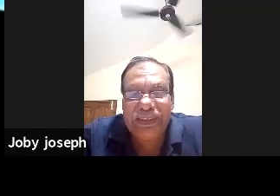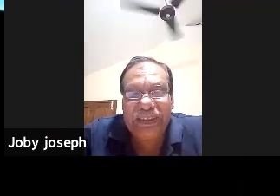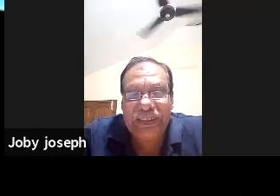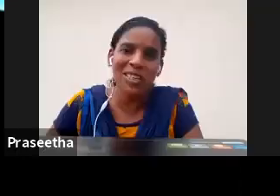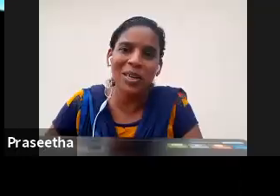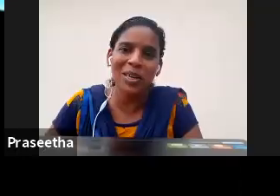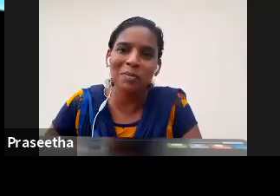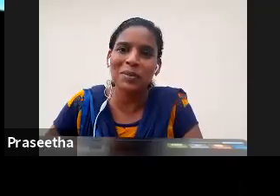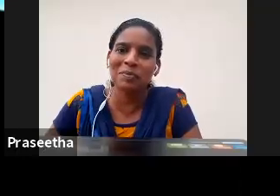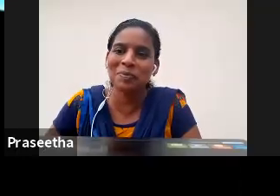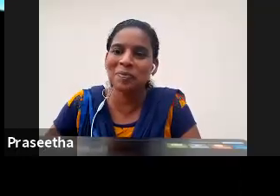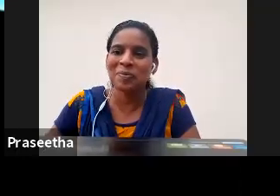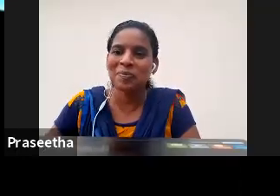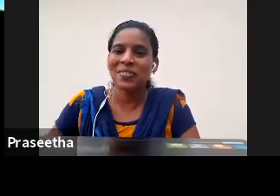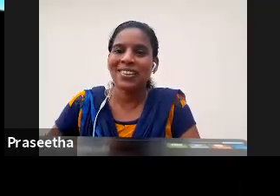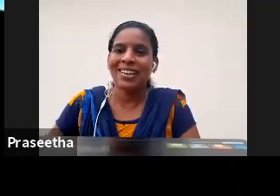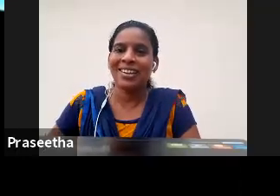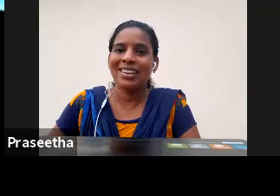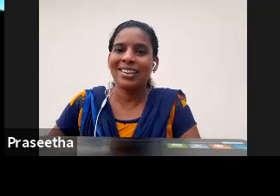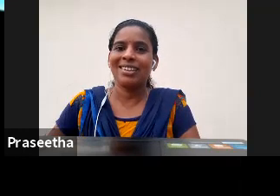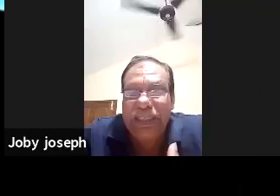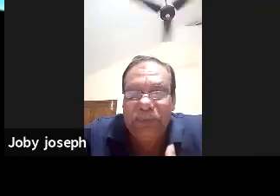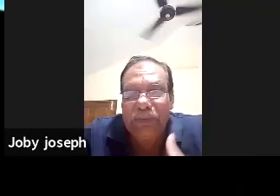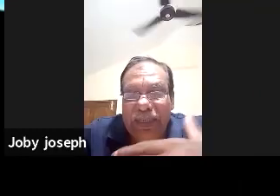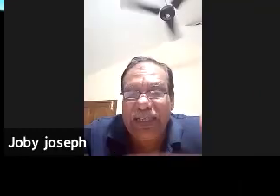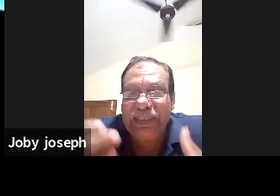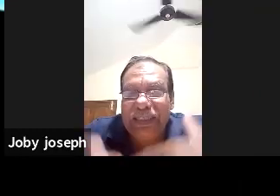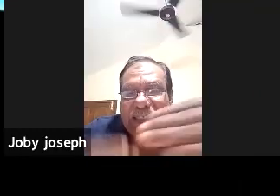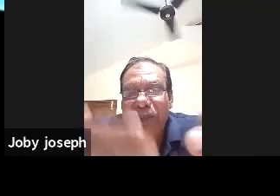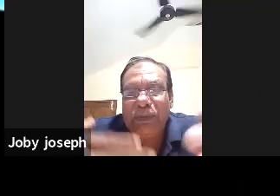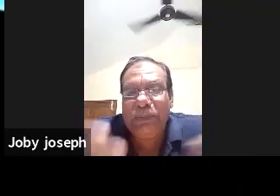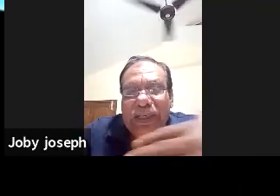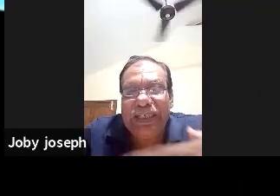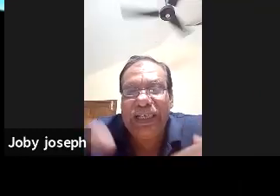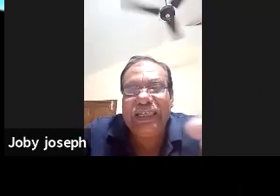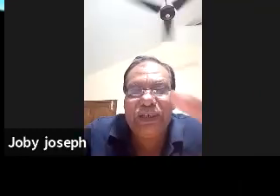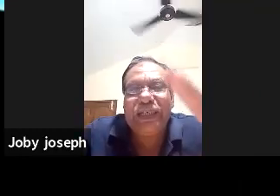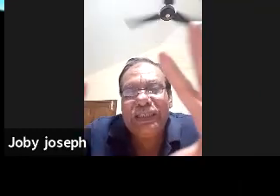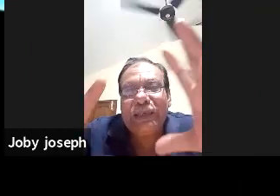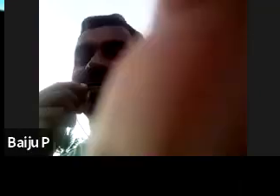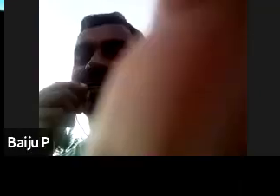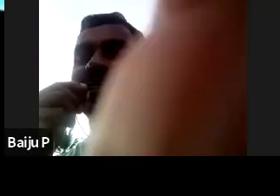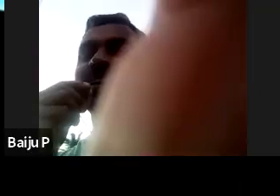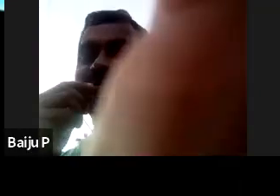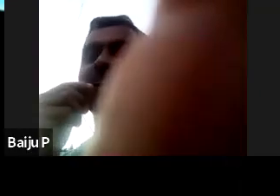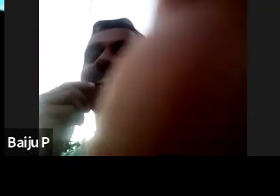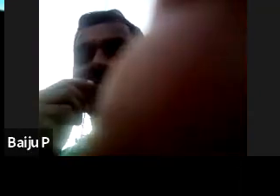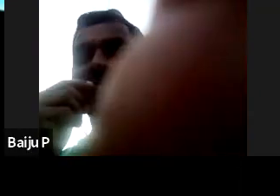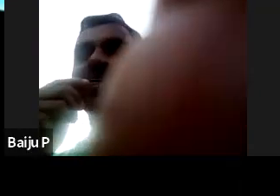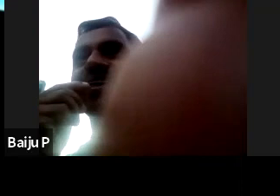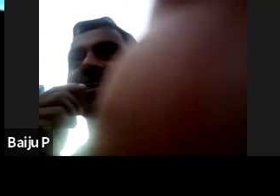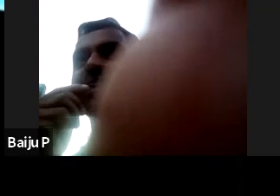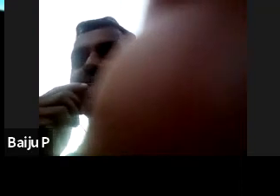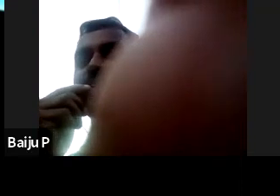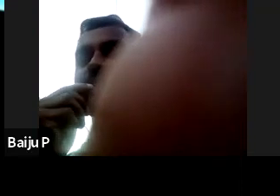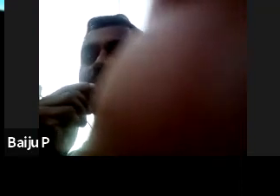പഠിച്ചിട്ടുണ്ട്. തീർച്ചയായിട്ടും. നമ്മള് കുറച്ചുനാൾ അവരോട് ഇടപെട്ട് കഴിയുമ്പോ നമ്മൾ അറിയാതെ നമ്മൾ ഈ പറയുന്ന കാര്യങ്ങളൊക്കെ നമ്മുടെ ആംഗ്യത്തിൽ